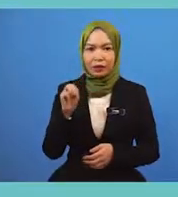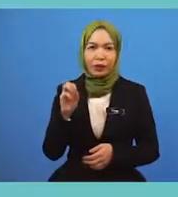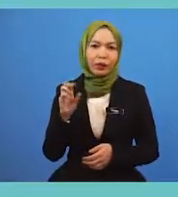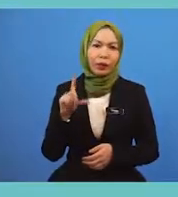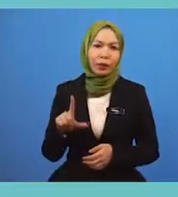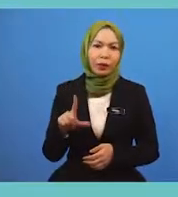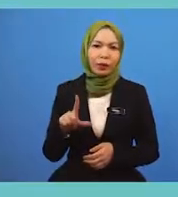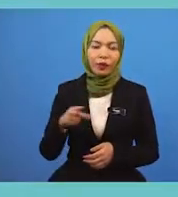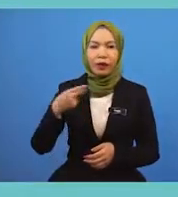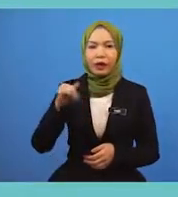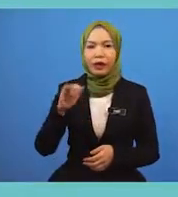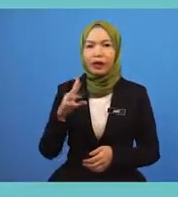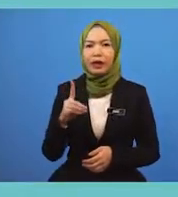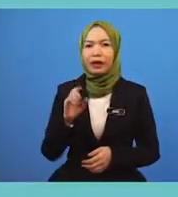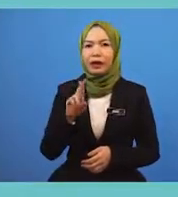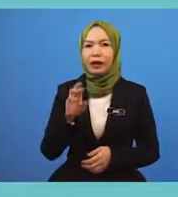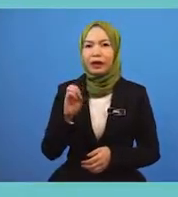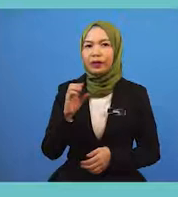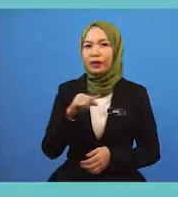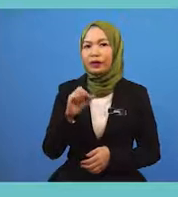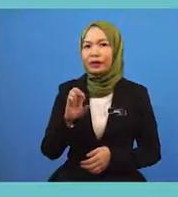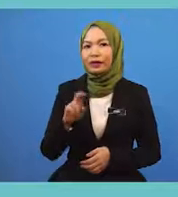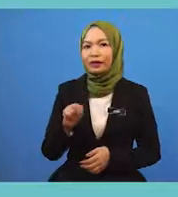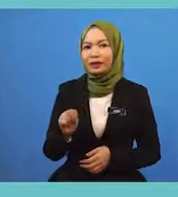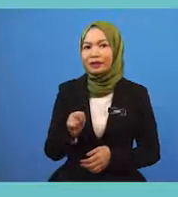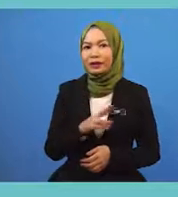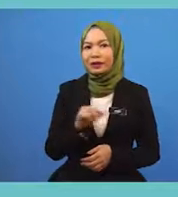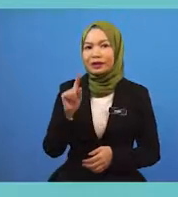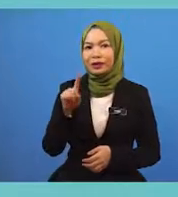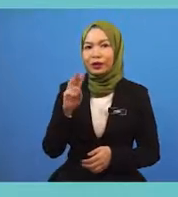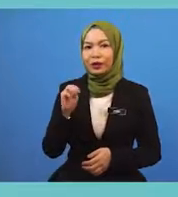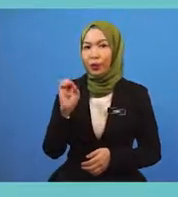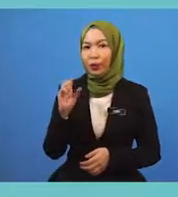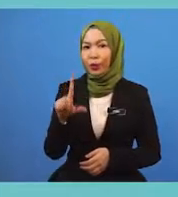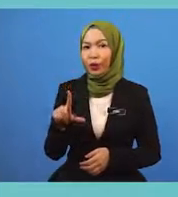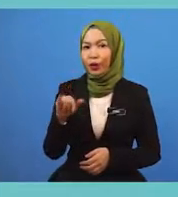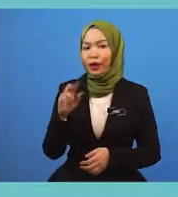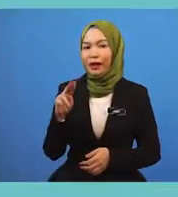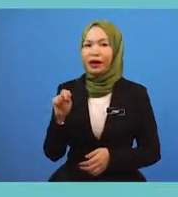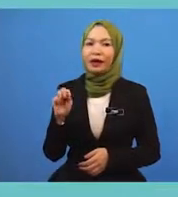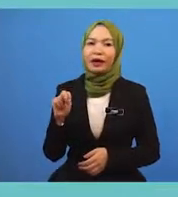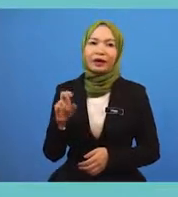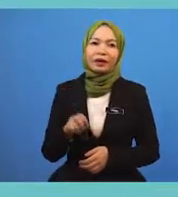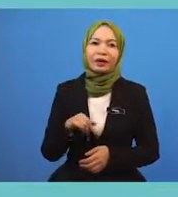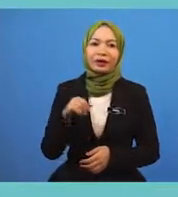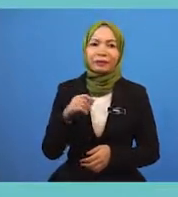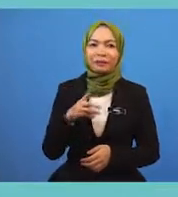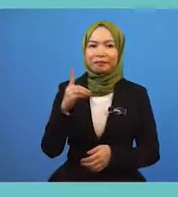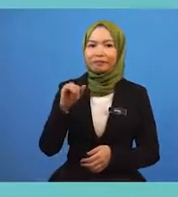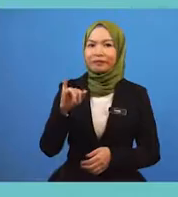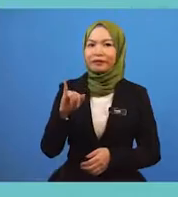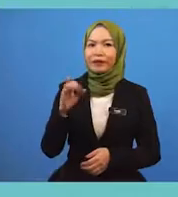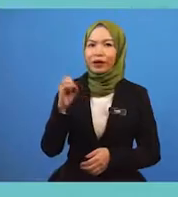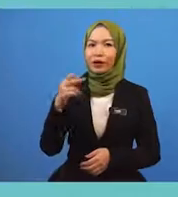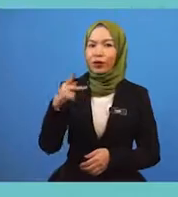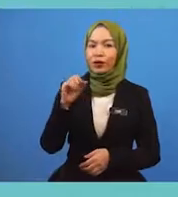asid dengan 1 mol ion hidroksida daripada alkali. Persamaan kimia pula